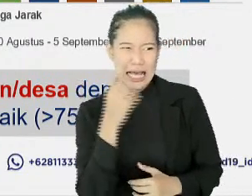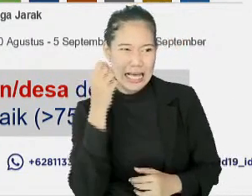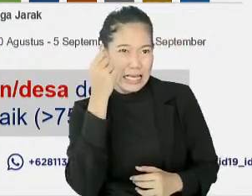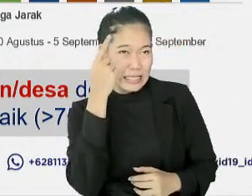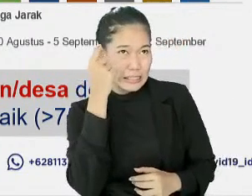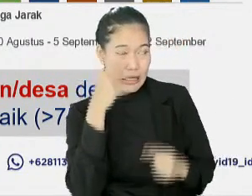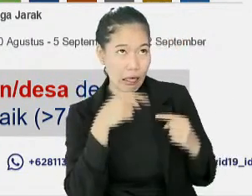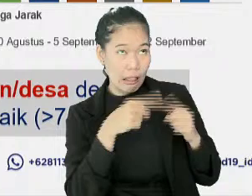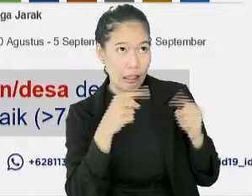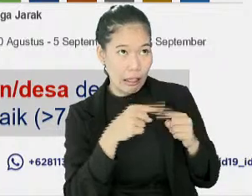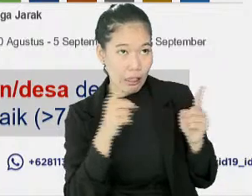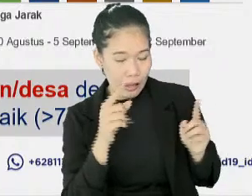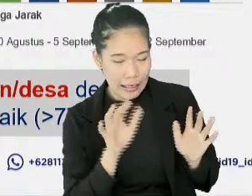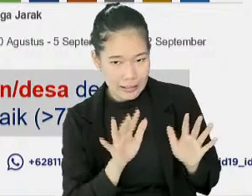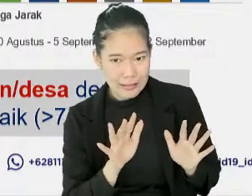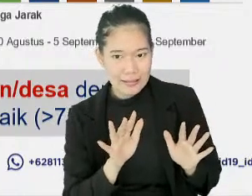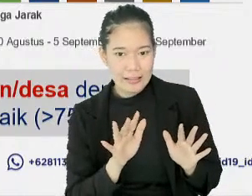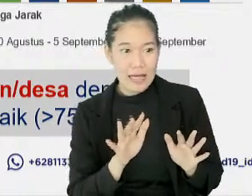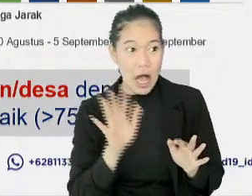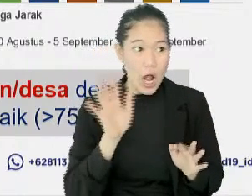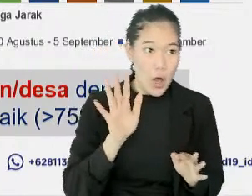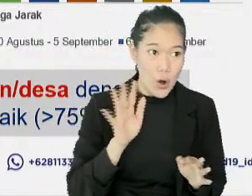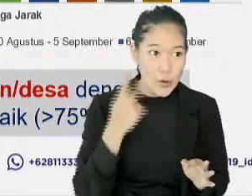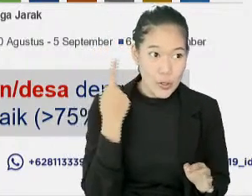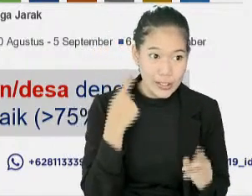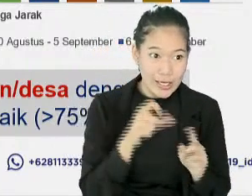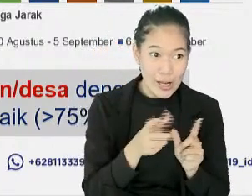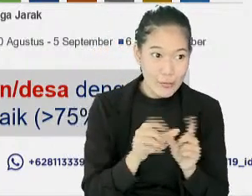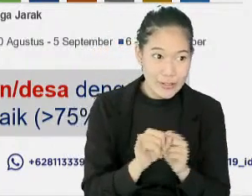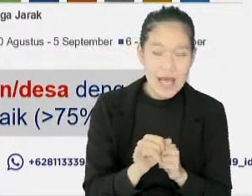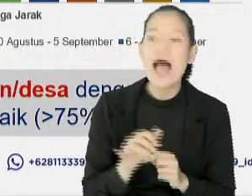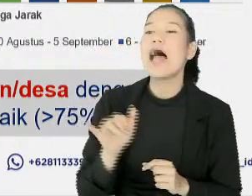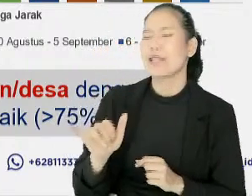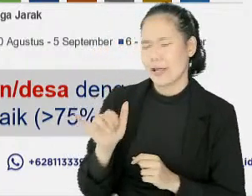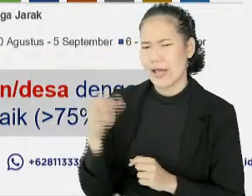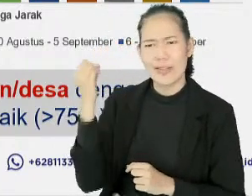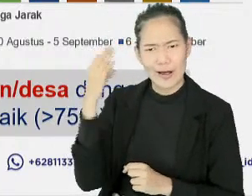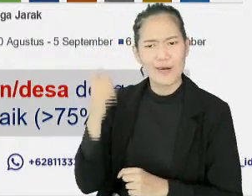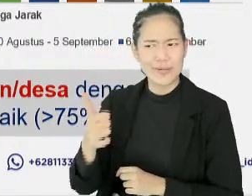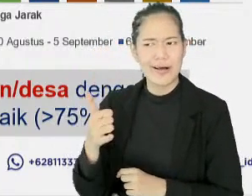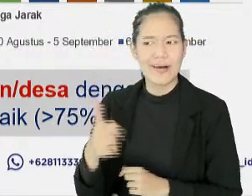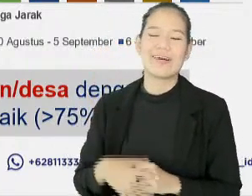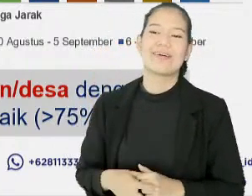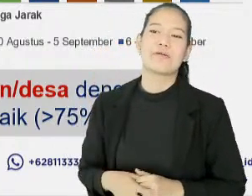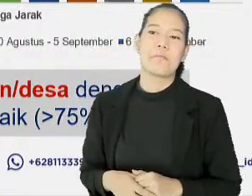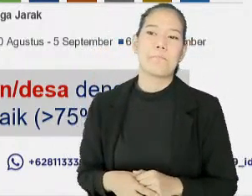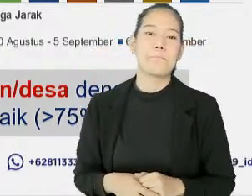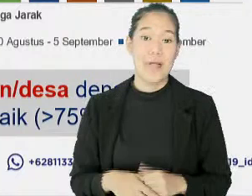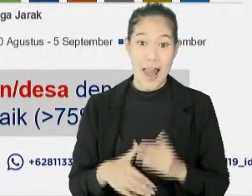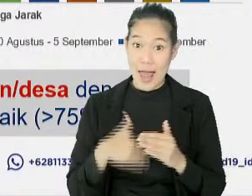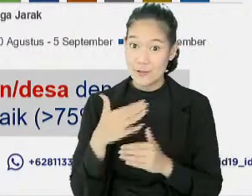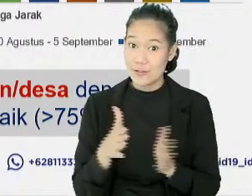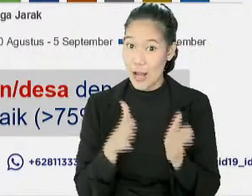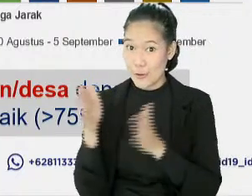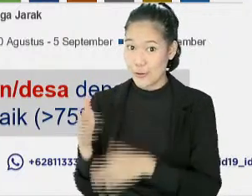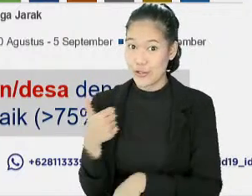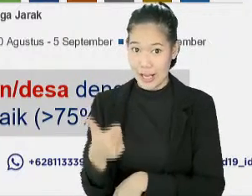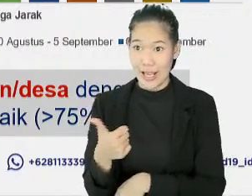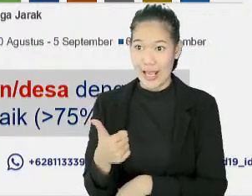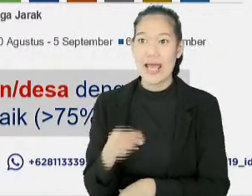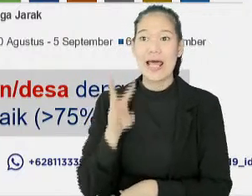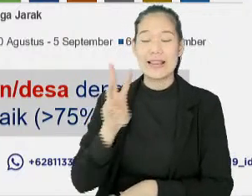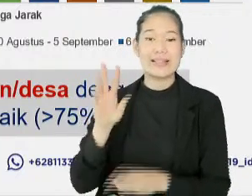eh ndak pokerdewi Madya terdengar terdengar dokter lelah kita lanjut ke